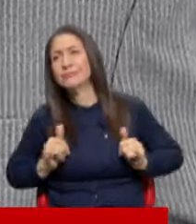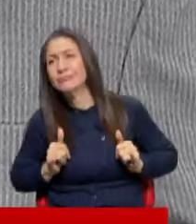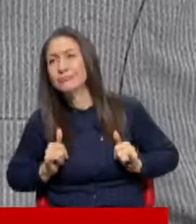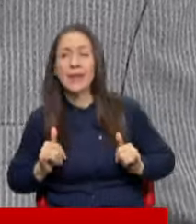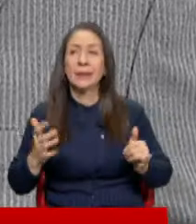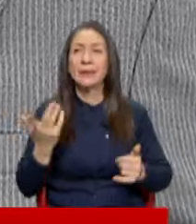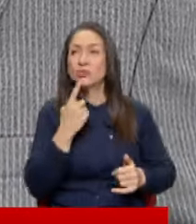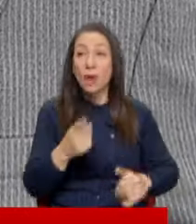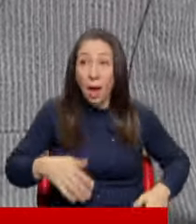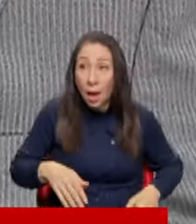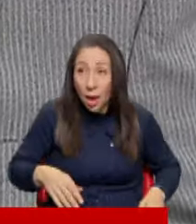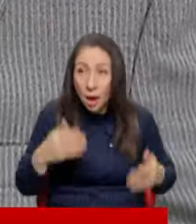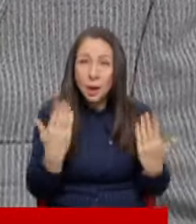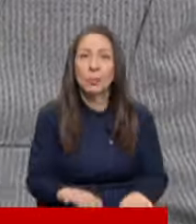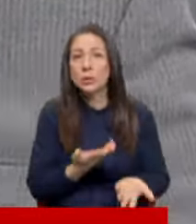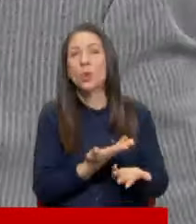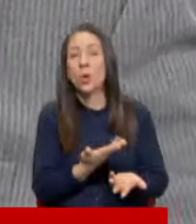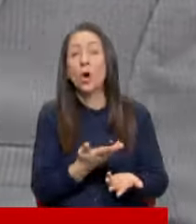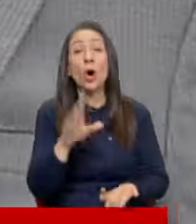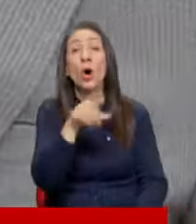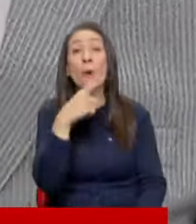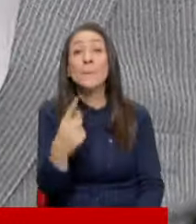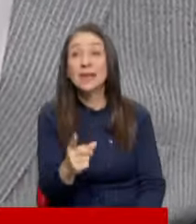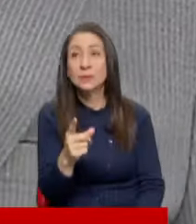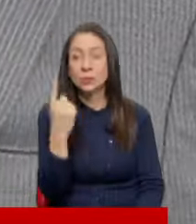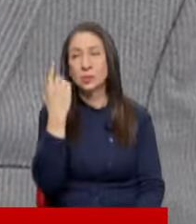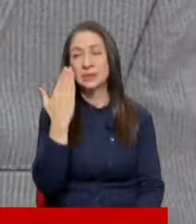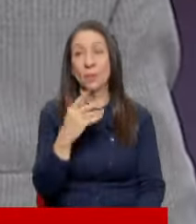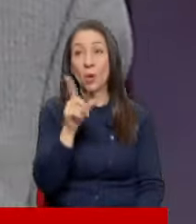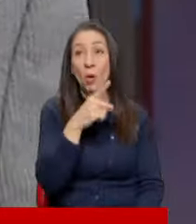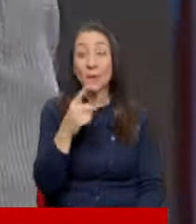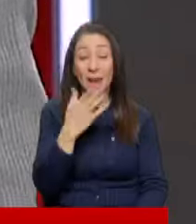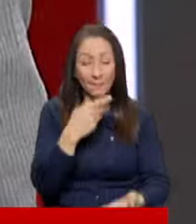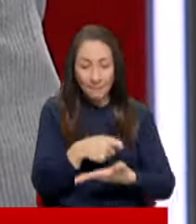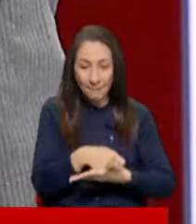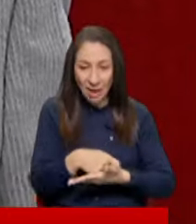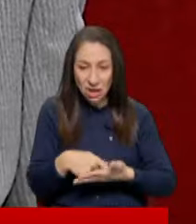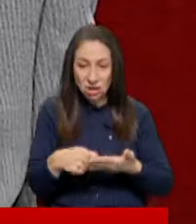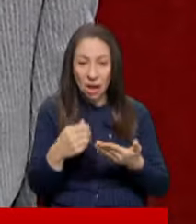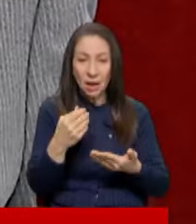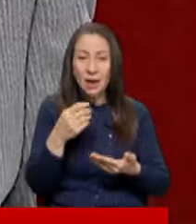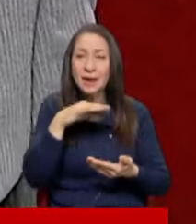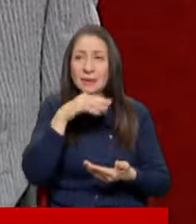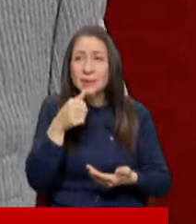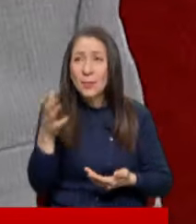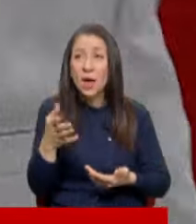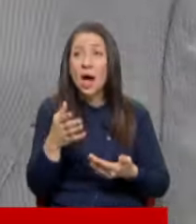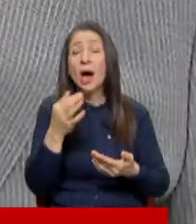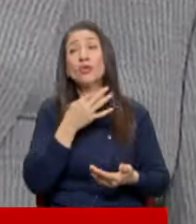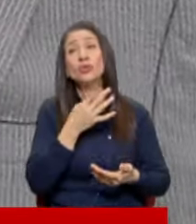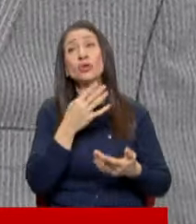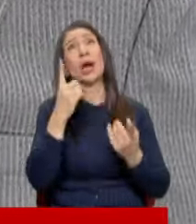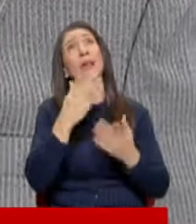taban var ki Ne söylesen kabul ediyor 10.000 L Dün izledim 10.000 L emekli maaşıyla amca çıkmış Hamdolsun